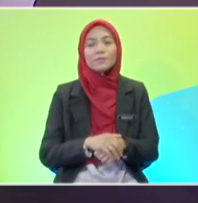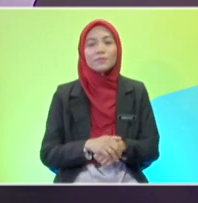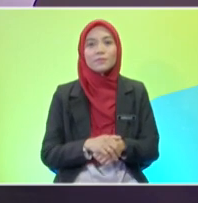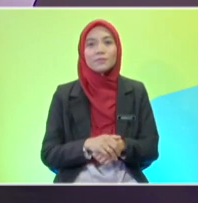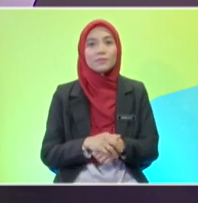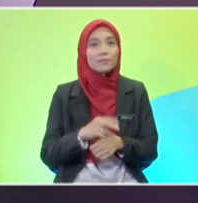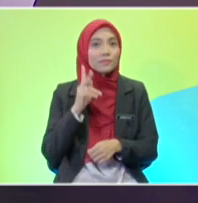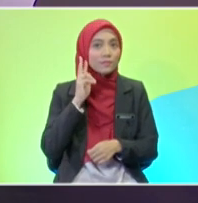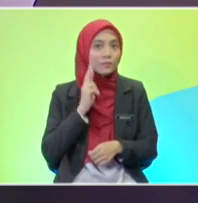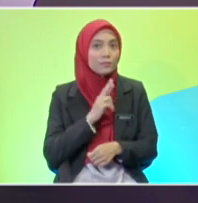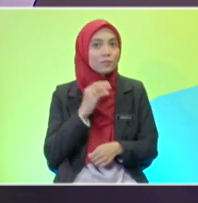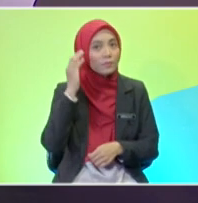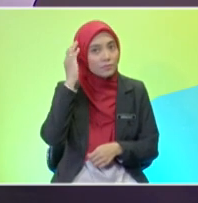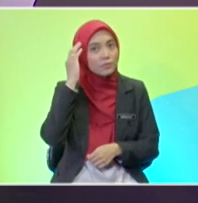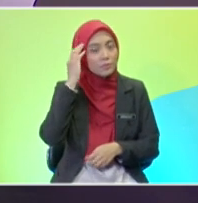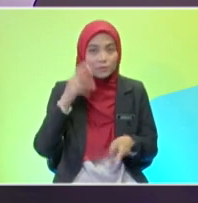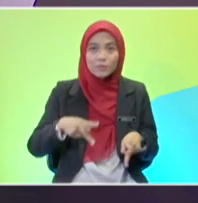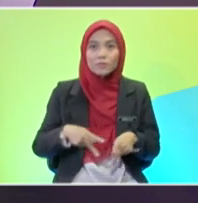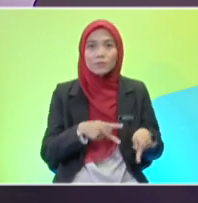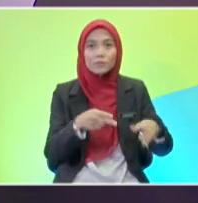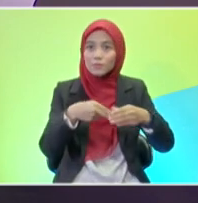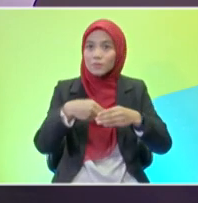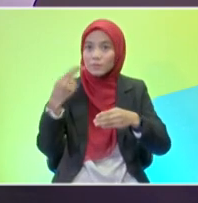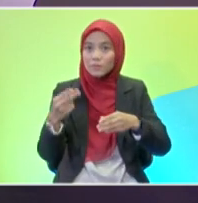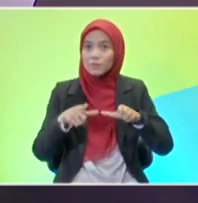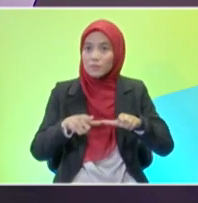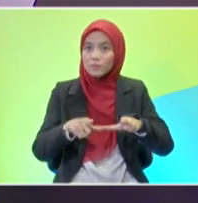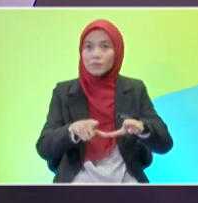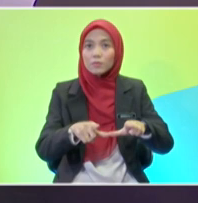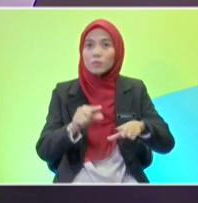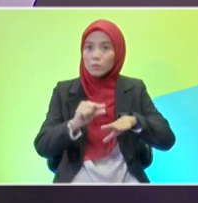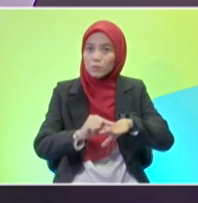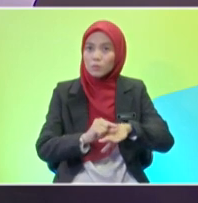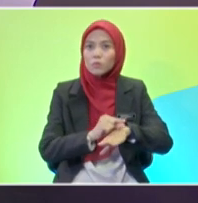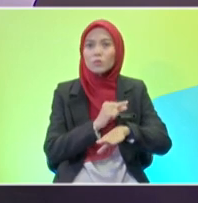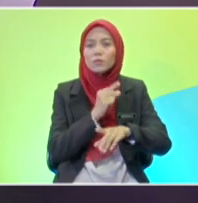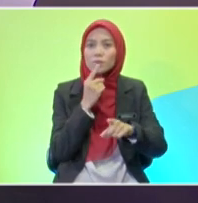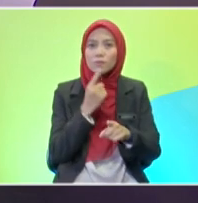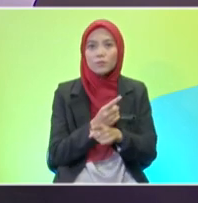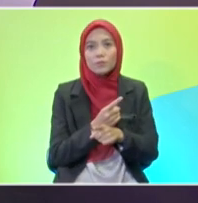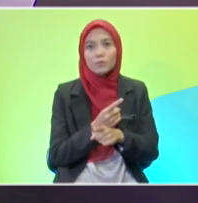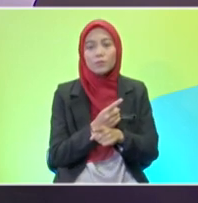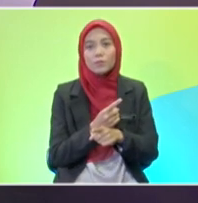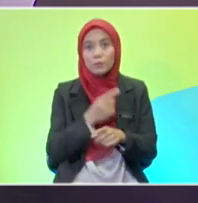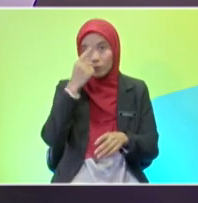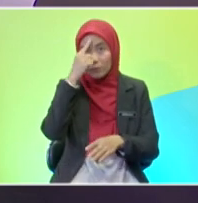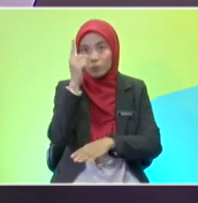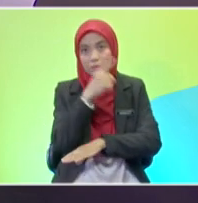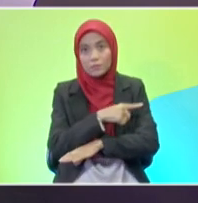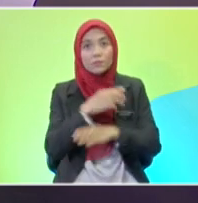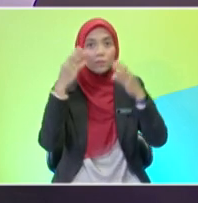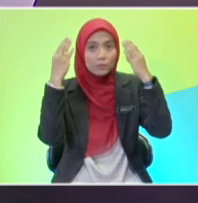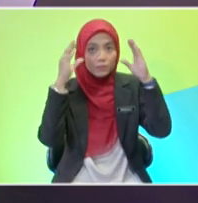proses penghasilan sebuah ukiran kayu dengan menggunakan teknik yang betul itu tadi maka hari ini